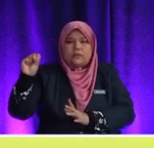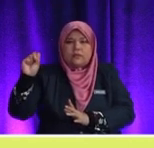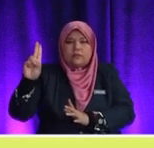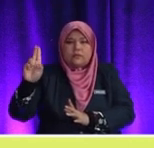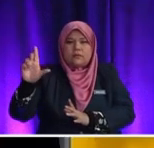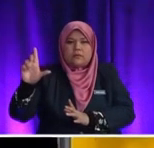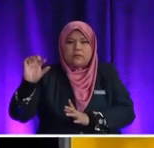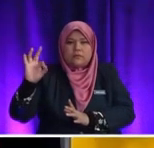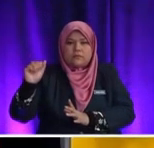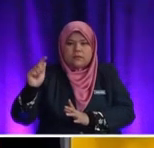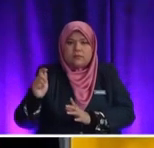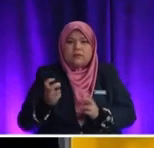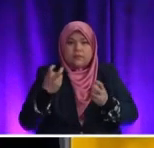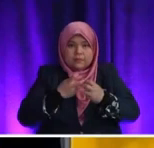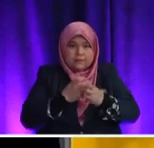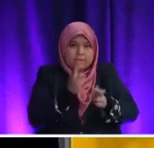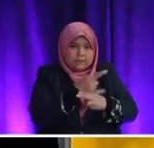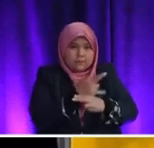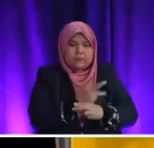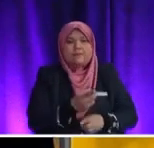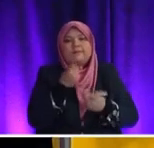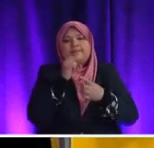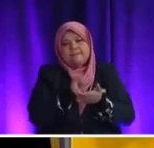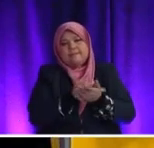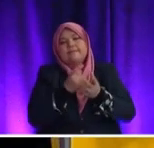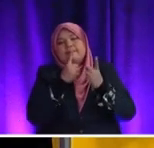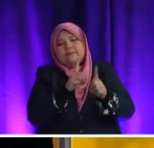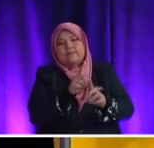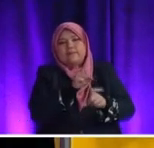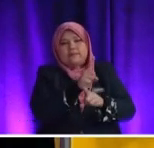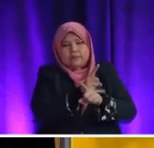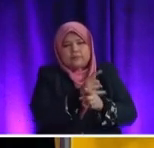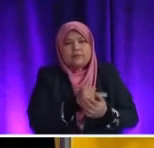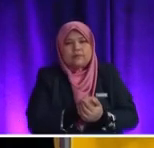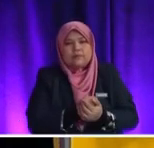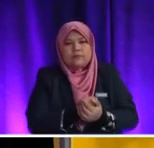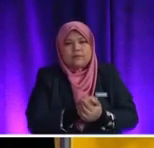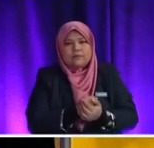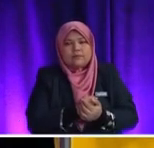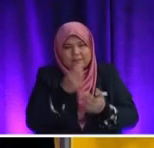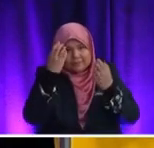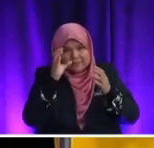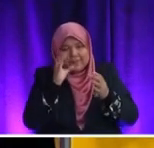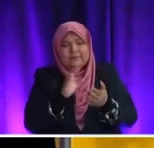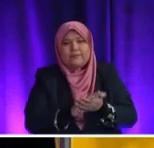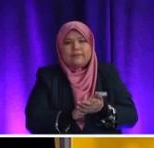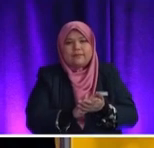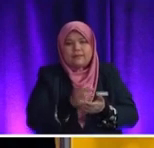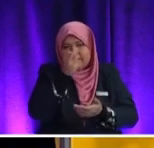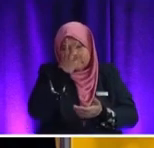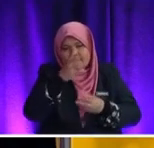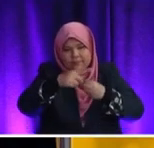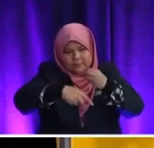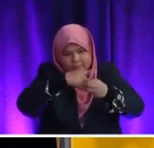proses elektrolisis depresi itu memang jawabannya Betul lah daripada situ saya tak melihat Apalagi saya simpulkanlah